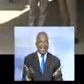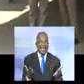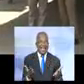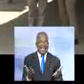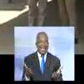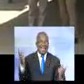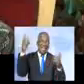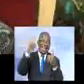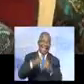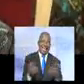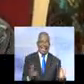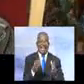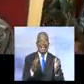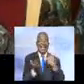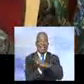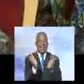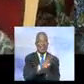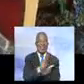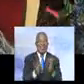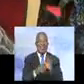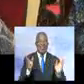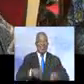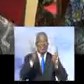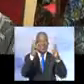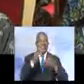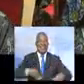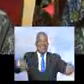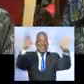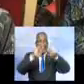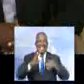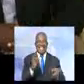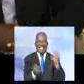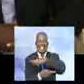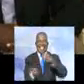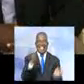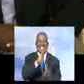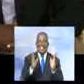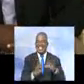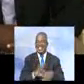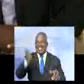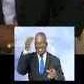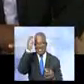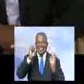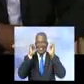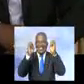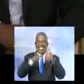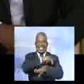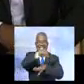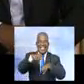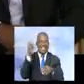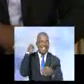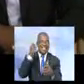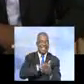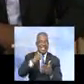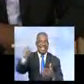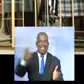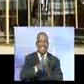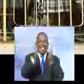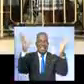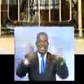sois reconnu dans le monde. Représentant la ministre de l'Éducation nationale et de l'enseignement technique, la secrétaire générale de la Direction